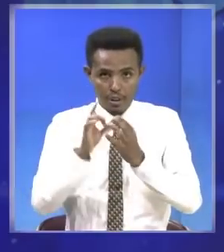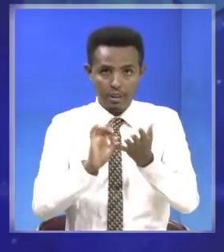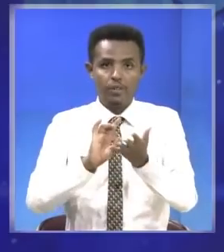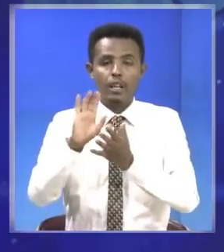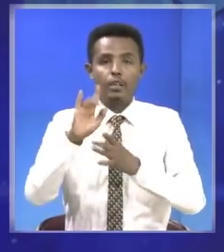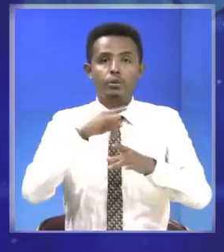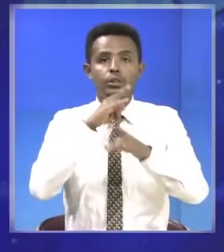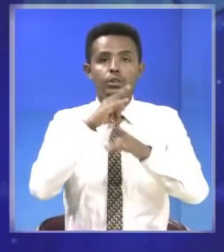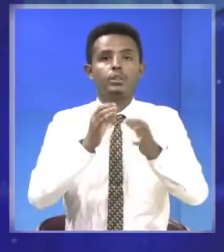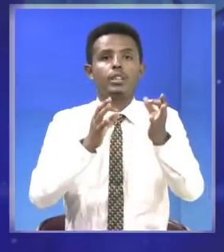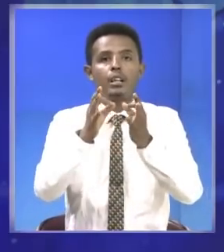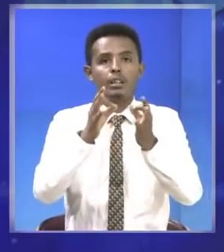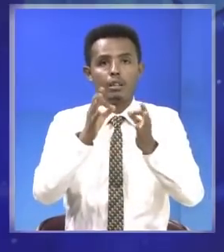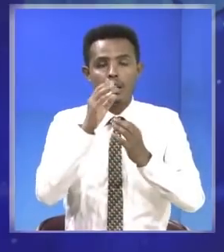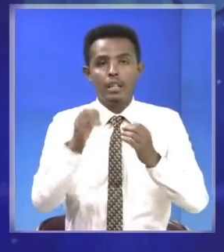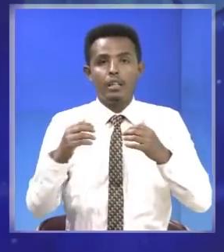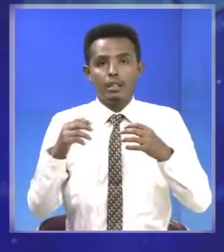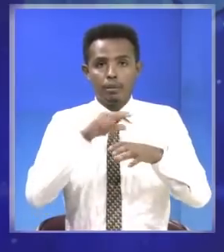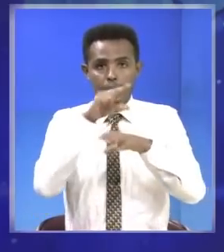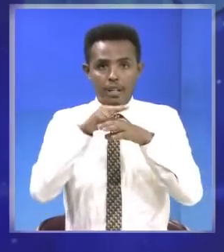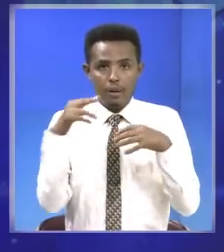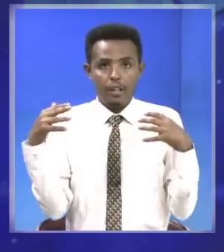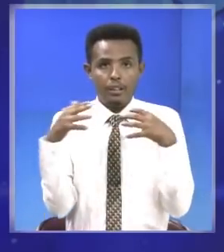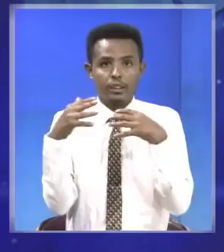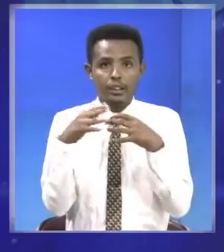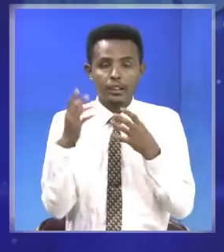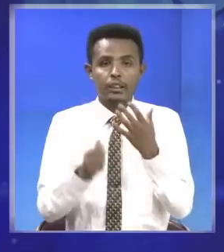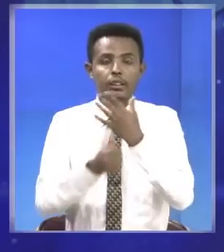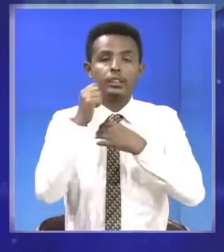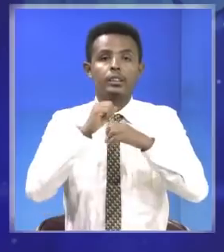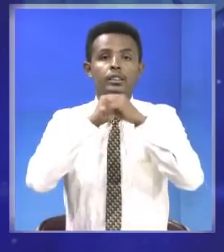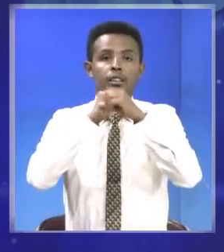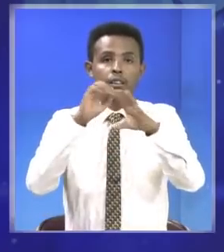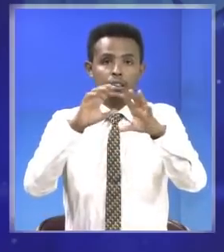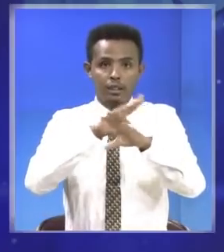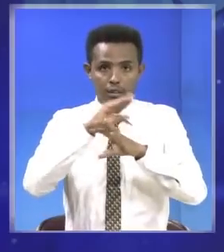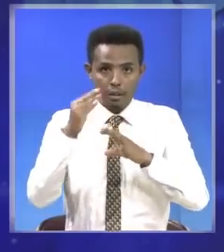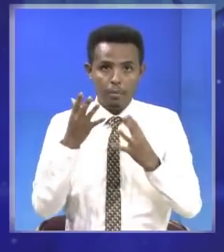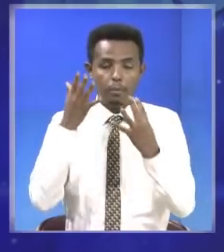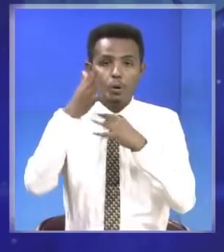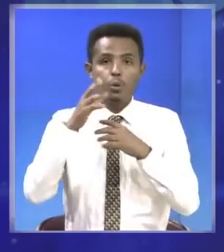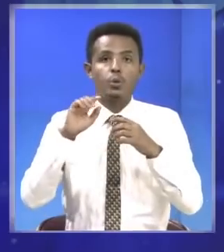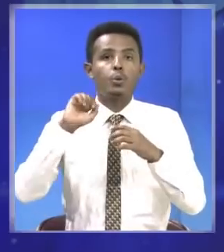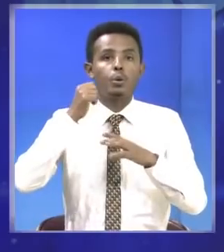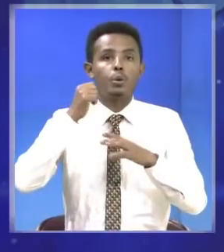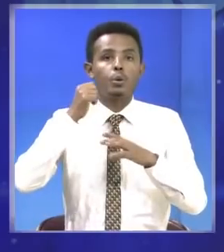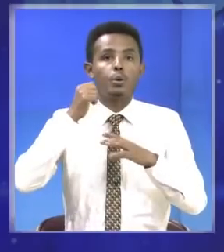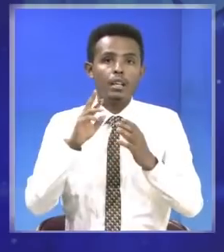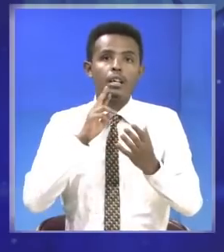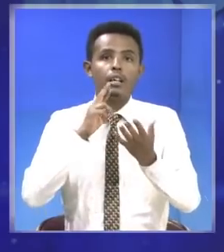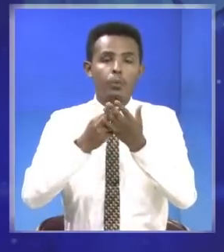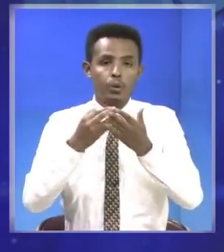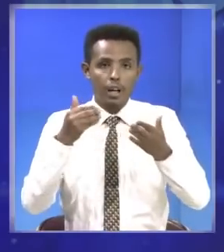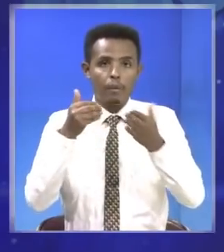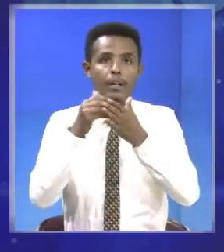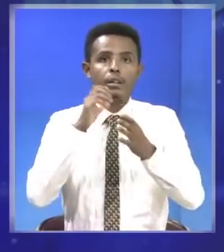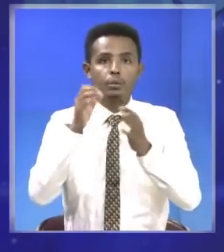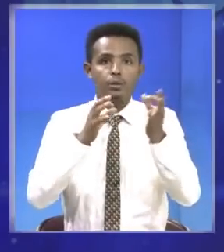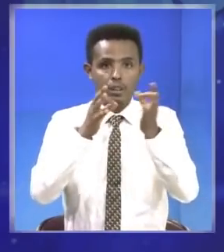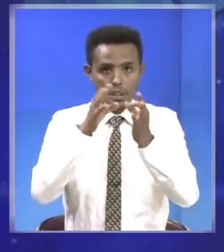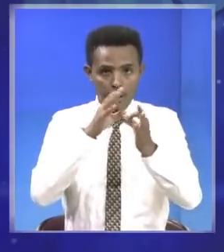ተናገሩ። የብሔራዊ አደጋ ስጋት ስራ አመራር ኮሚሽን በበኩሉ እስካሁን የኦሮሚያ ክልል ሪፖርት አለማድረጉን ገልጾ ጥያቄው ሲቀርብ